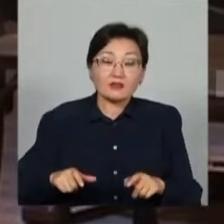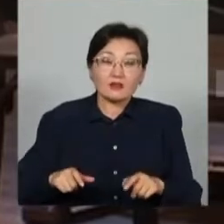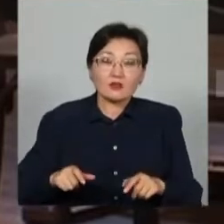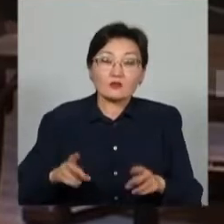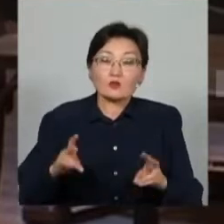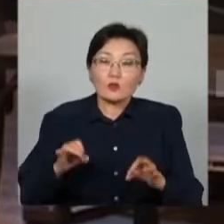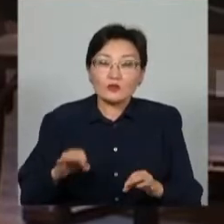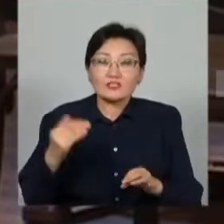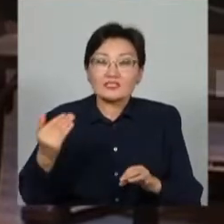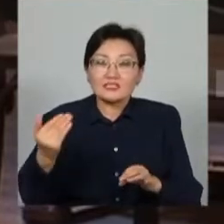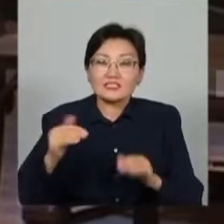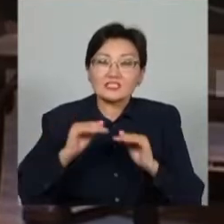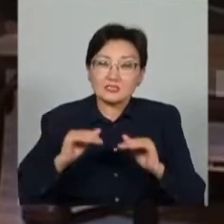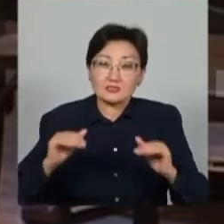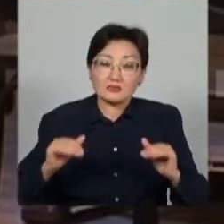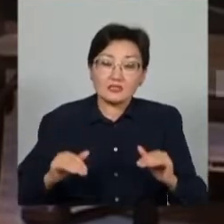но и их детей.